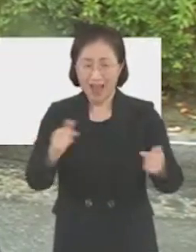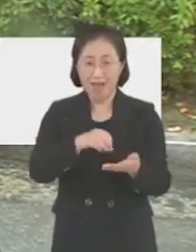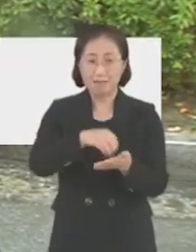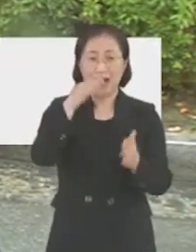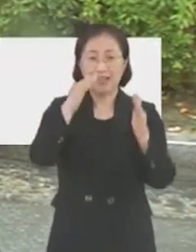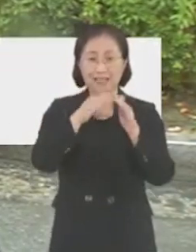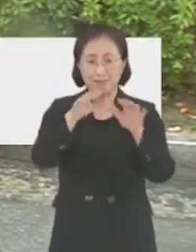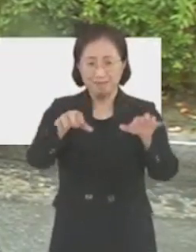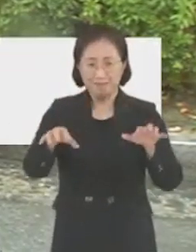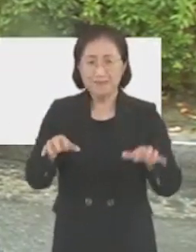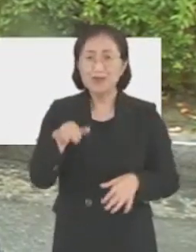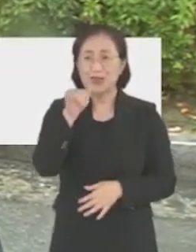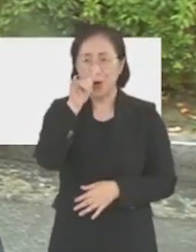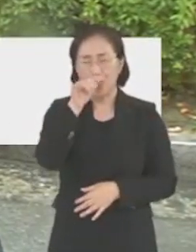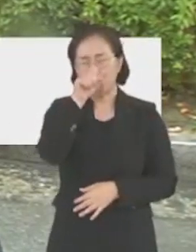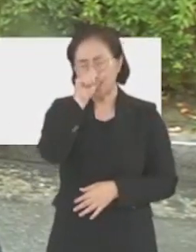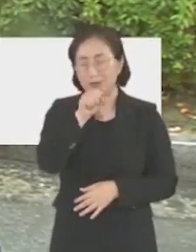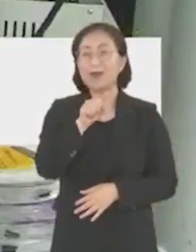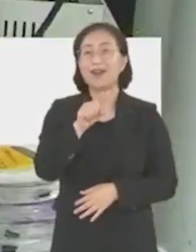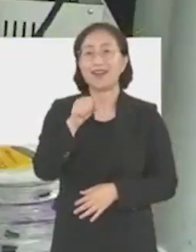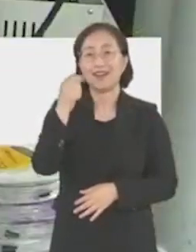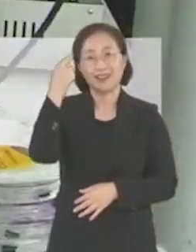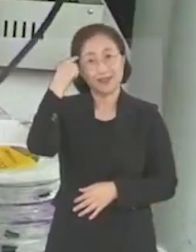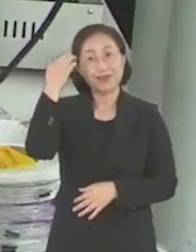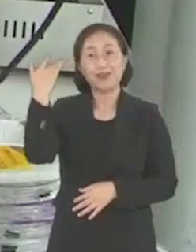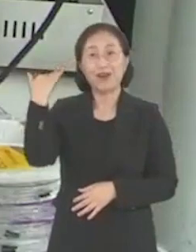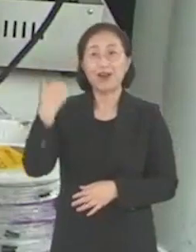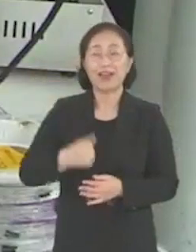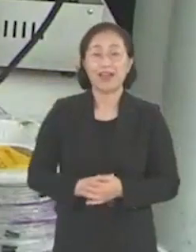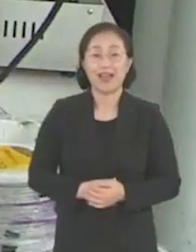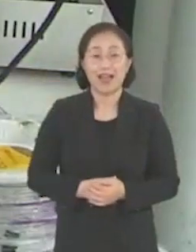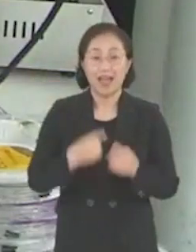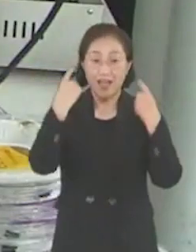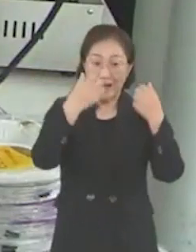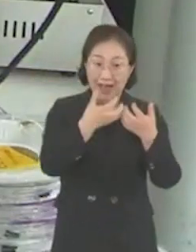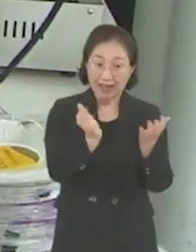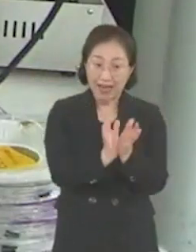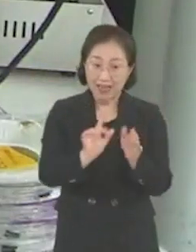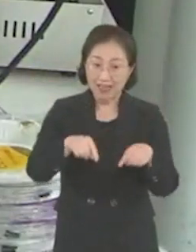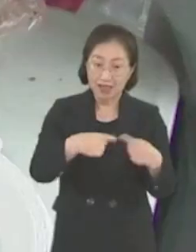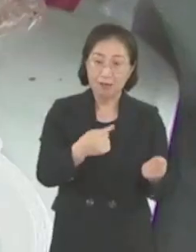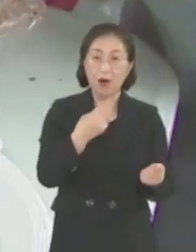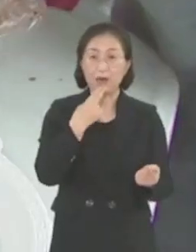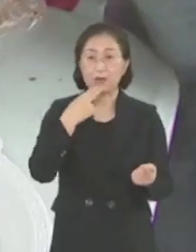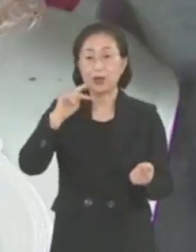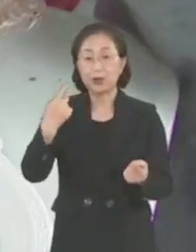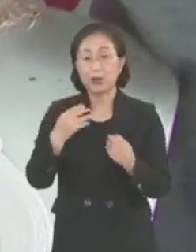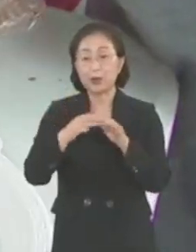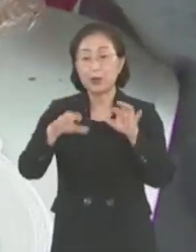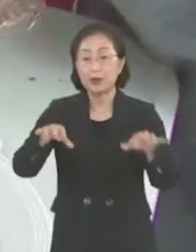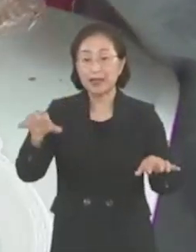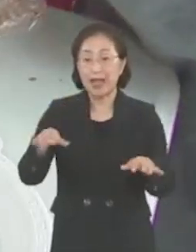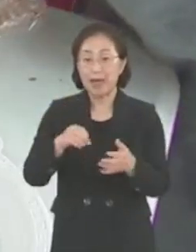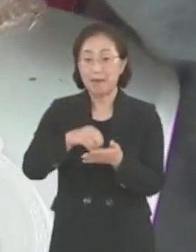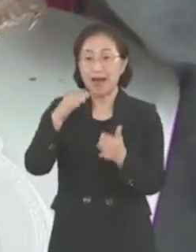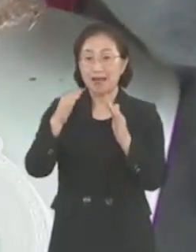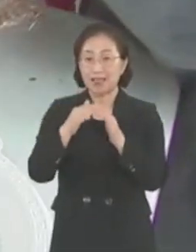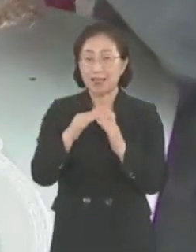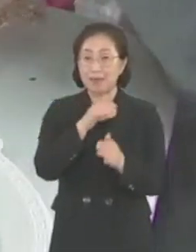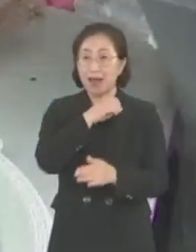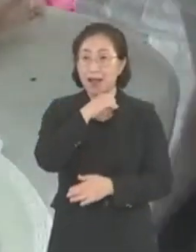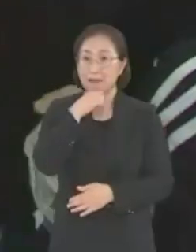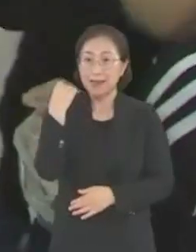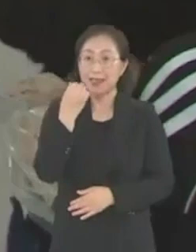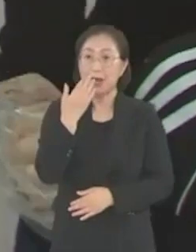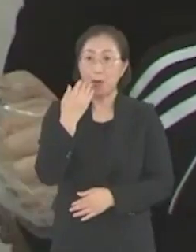빵집들이 모여 있어서 되게 좋은 추억인 것 같아요. 굳이 순례단에 참여하지 않더라도 동네 빵집의 빵을 맛보는